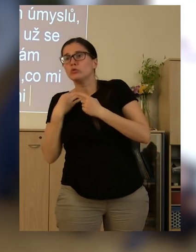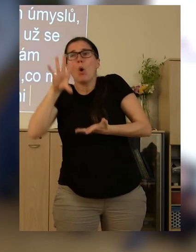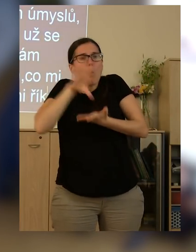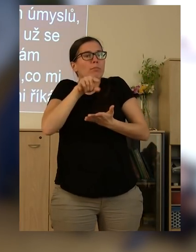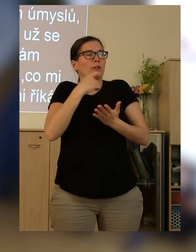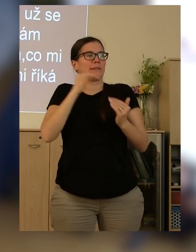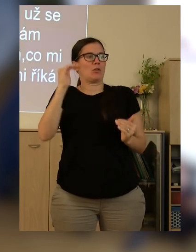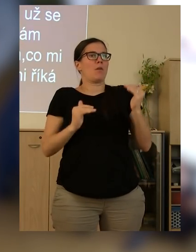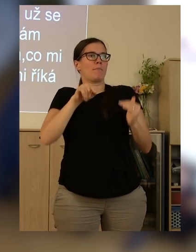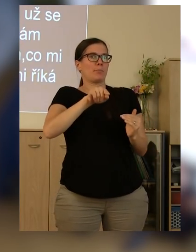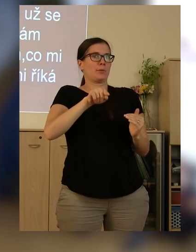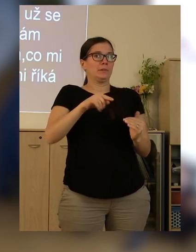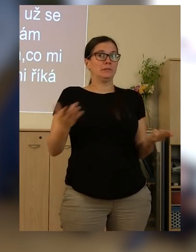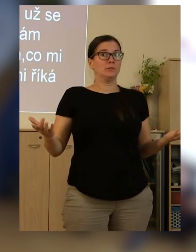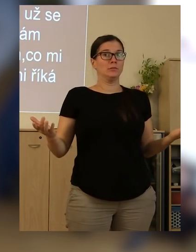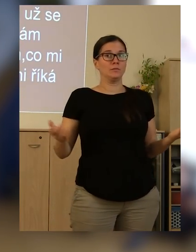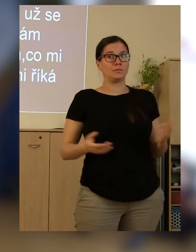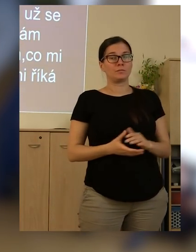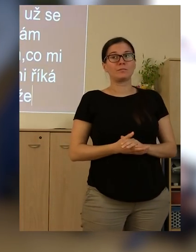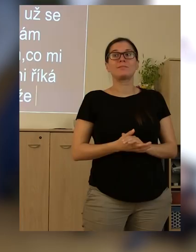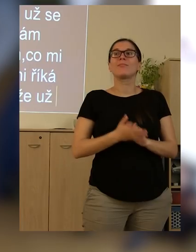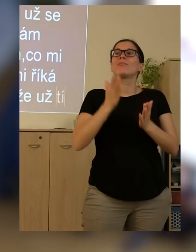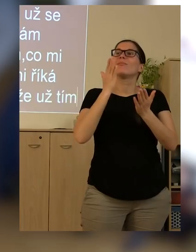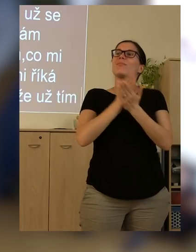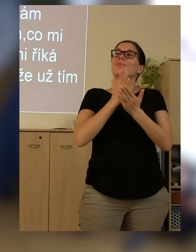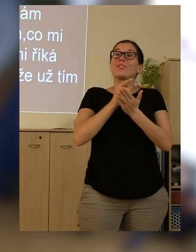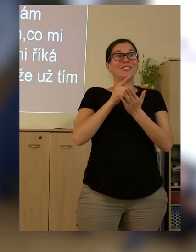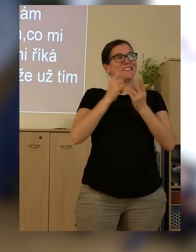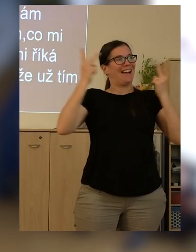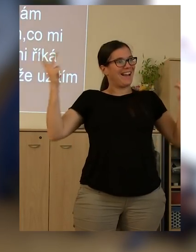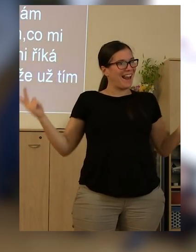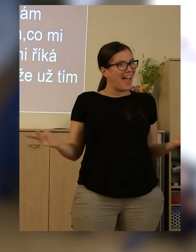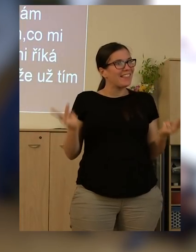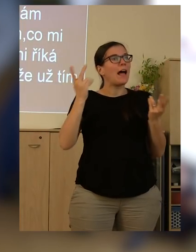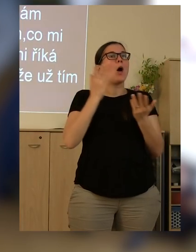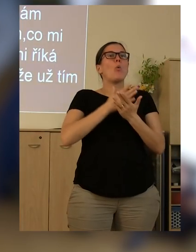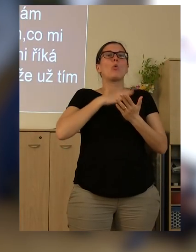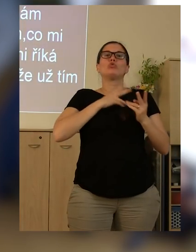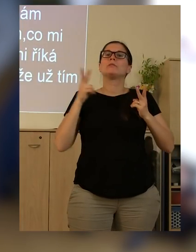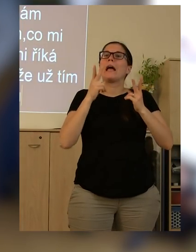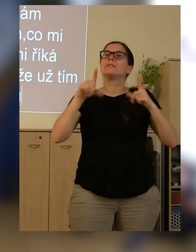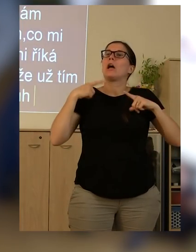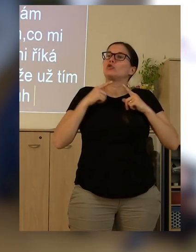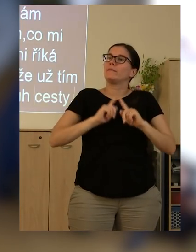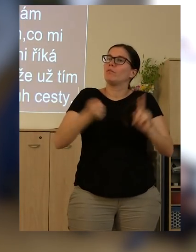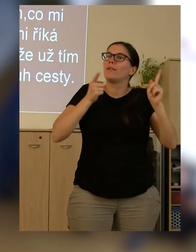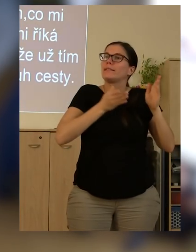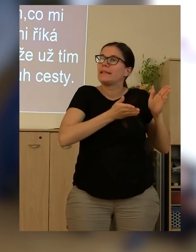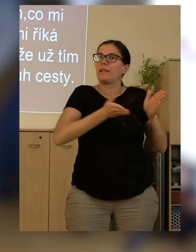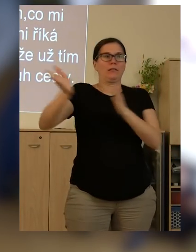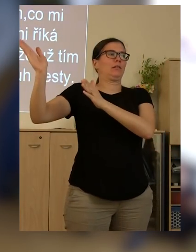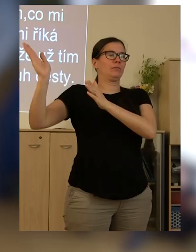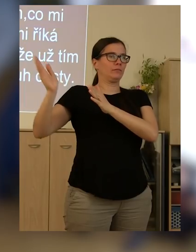tím, jak se nastupuju na úplně jiný druh cesty, už proto, jo? A říkám to hlavně z toho důvodu, že je mnoho